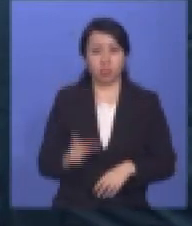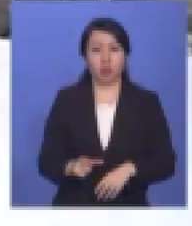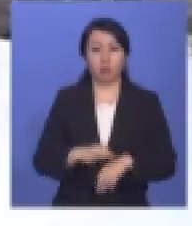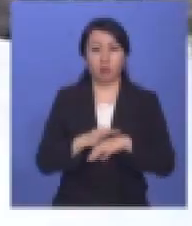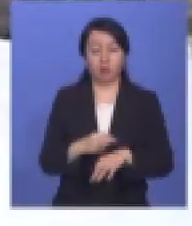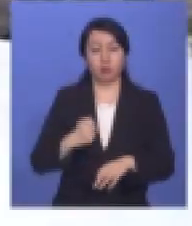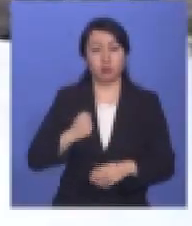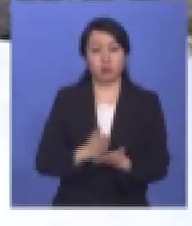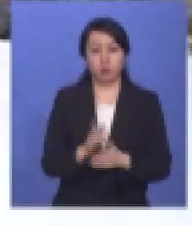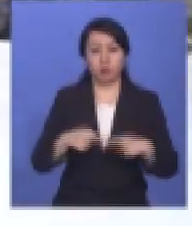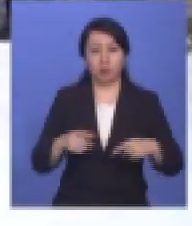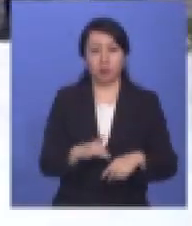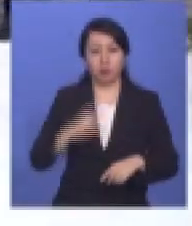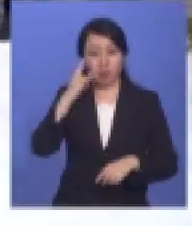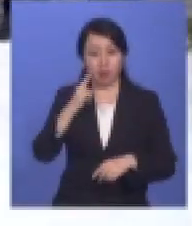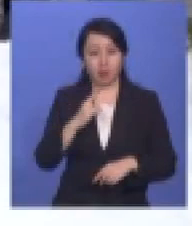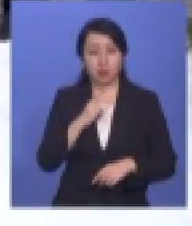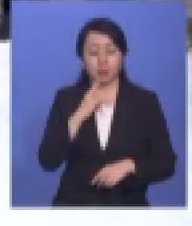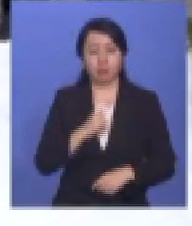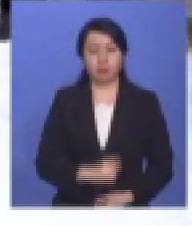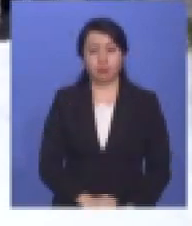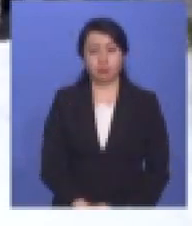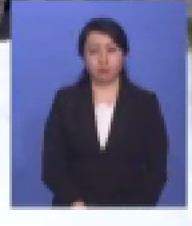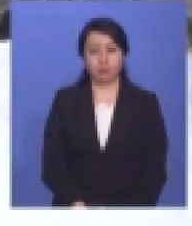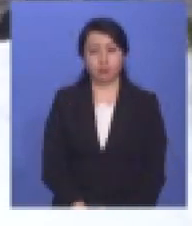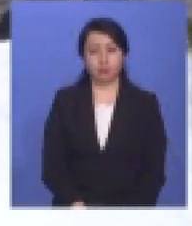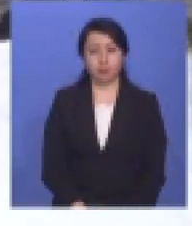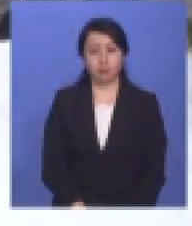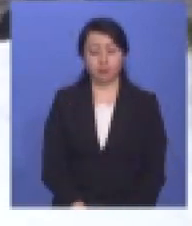Они проходят службу в разных регионах Казахстана. Анна Федорович, Адиль Нуржанов, служба новостей.